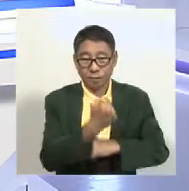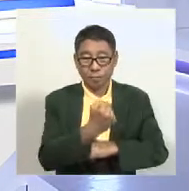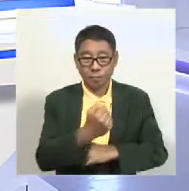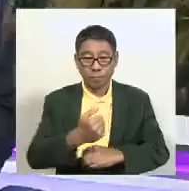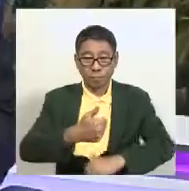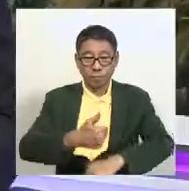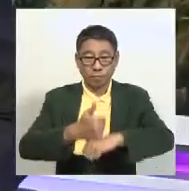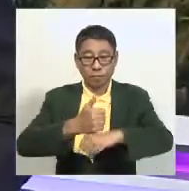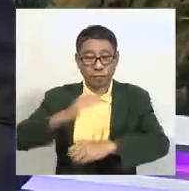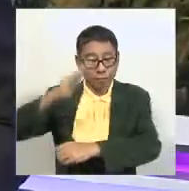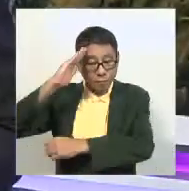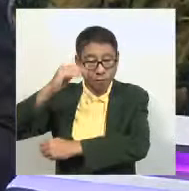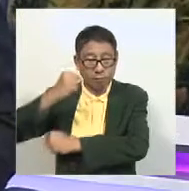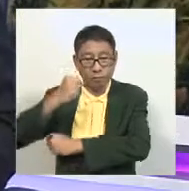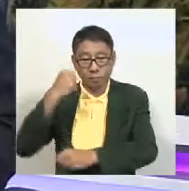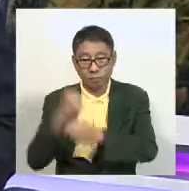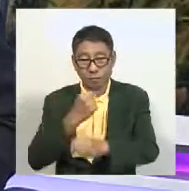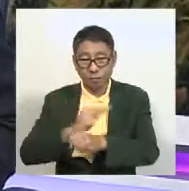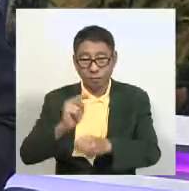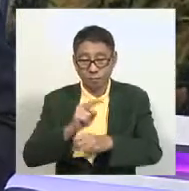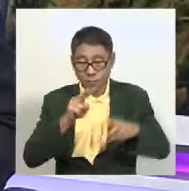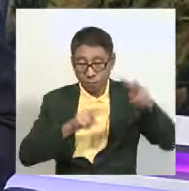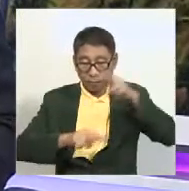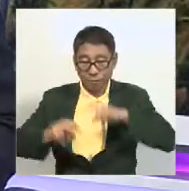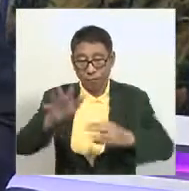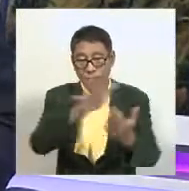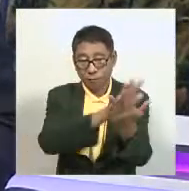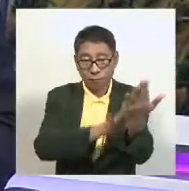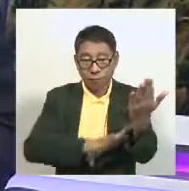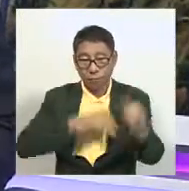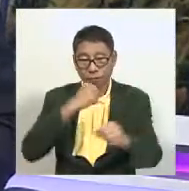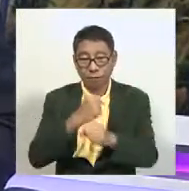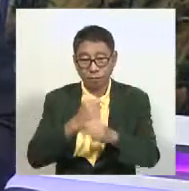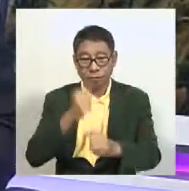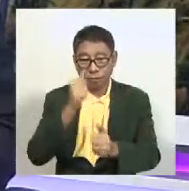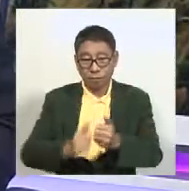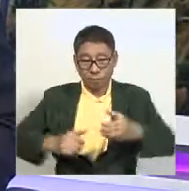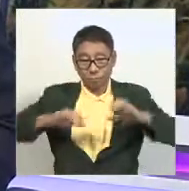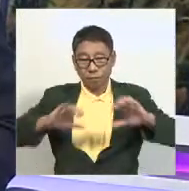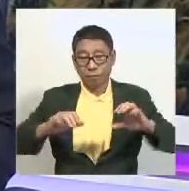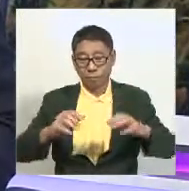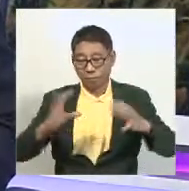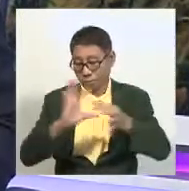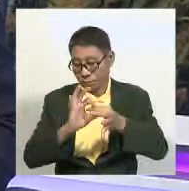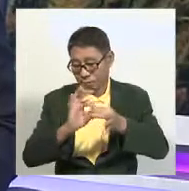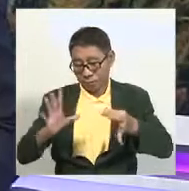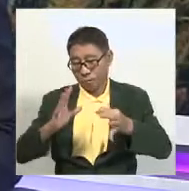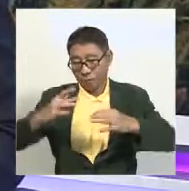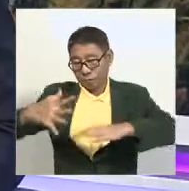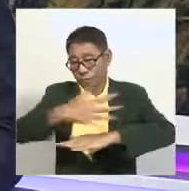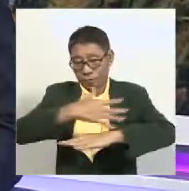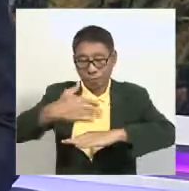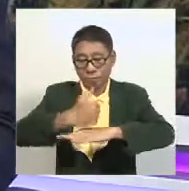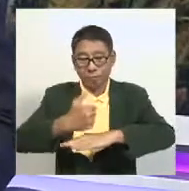ท่านผบ.ทบ.ก็ยืนยันนะครับว่าทหารนั้นทำหน้าที่ปกป้องประเทศพร้อมทำงานให้กับทุกรัฐบาลโดยไม่ยุ่งเกี่ยวกับการเมือง